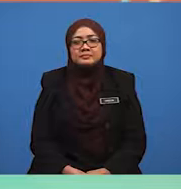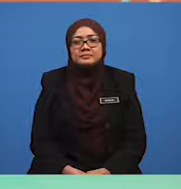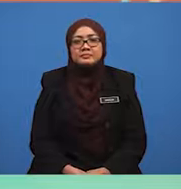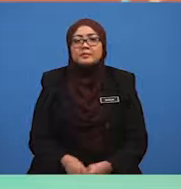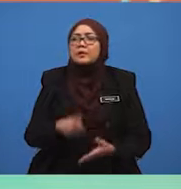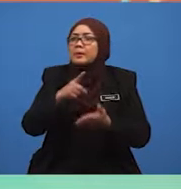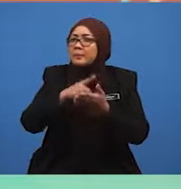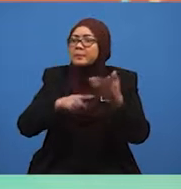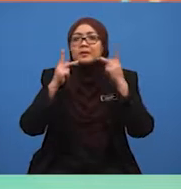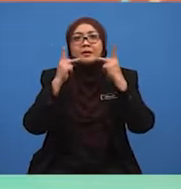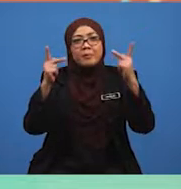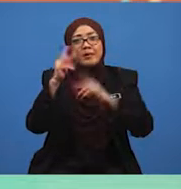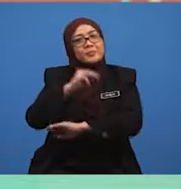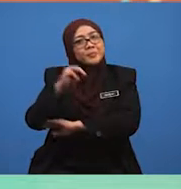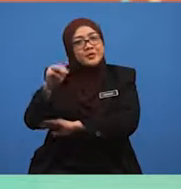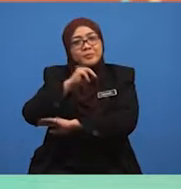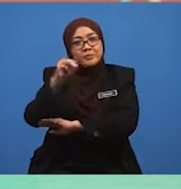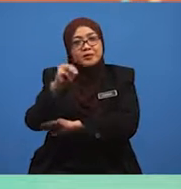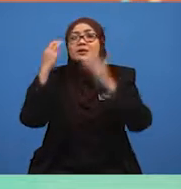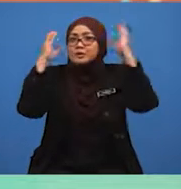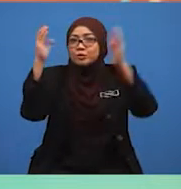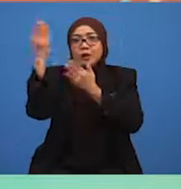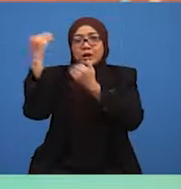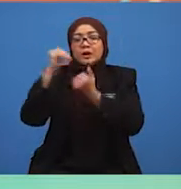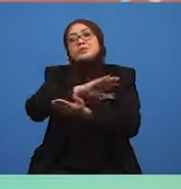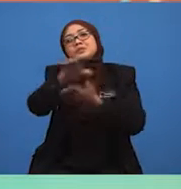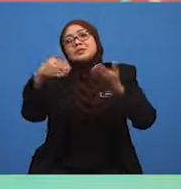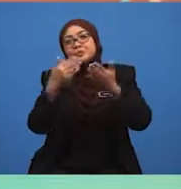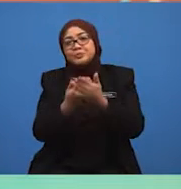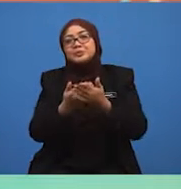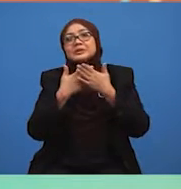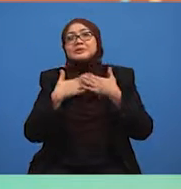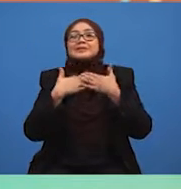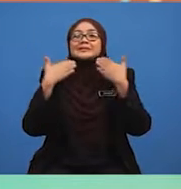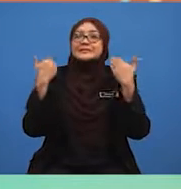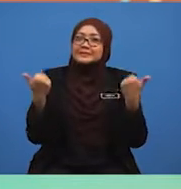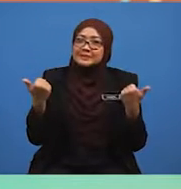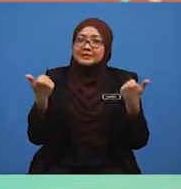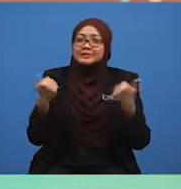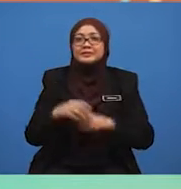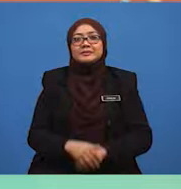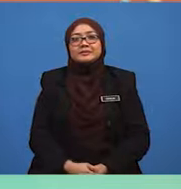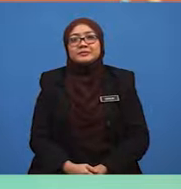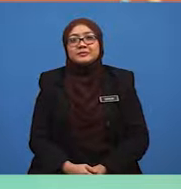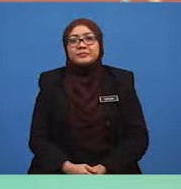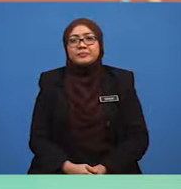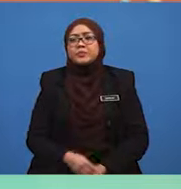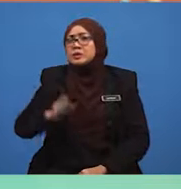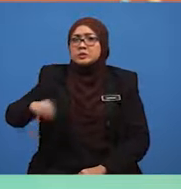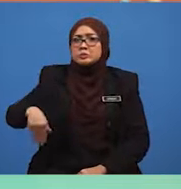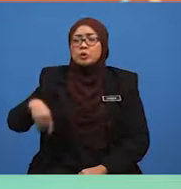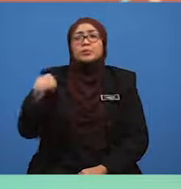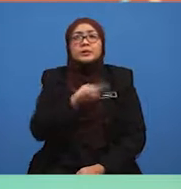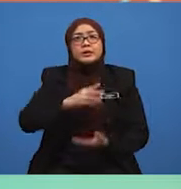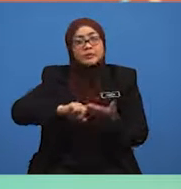Apa khabar murid-murid? Saya harap anda semua dalam keadaan yang ceria dan sihat selalu. Sebelum saya